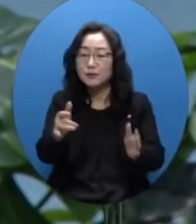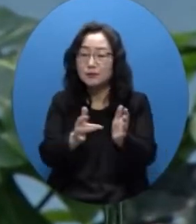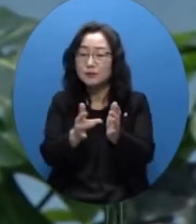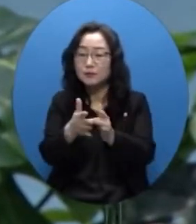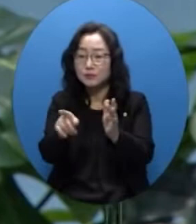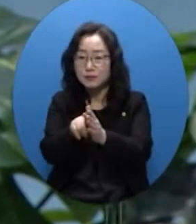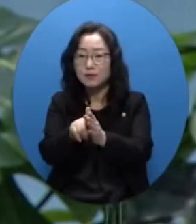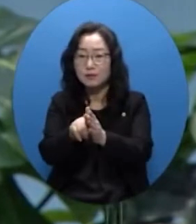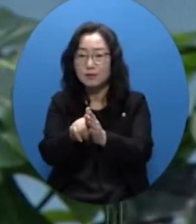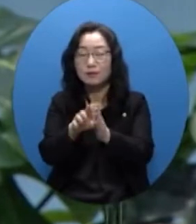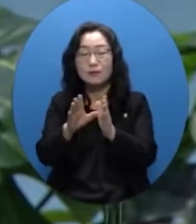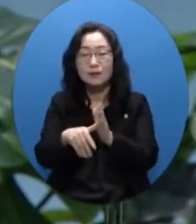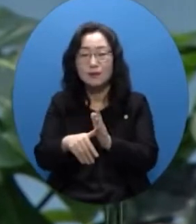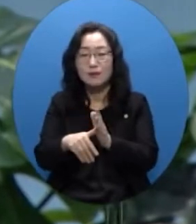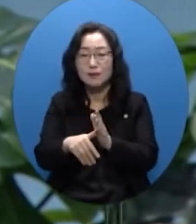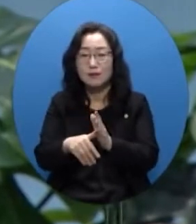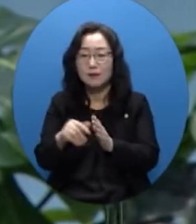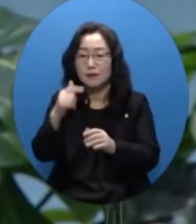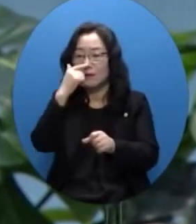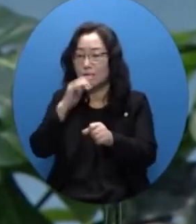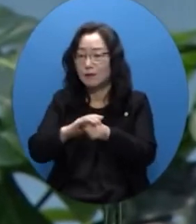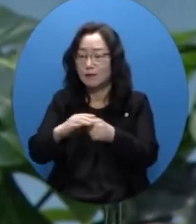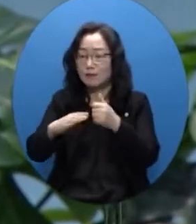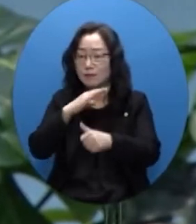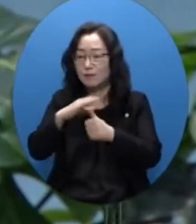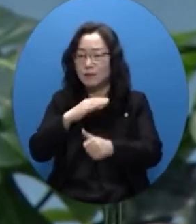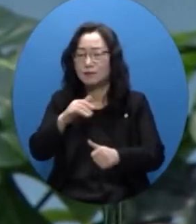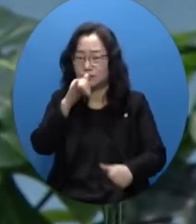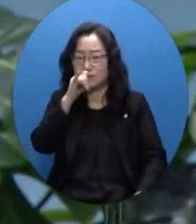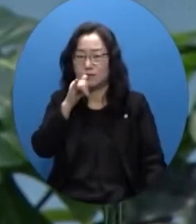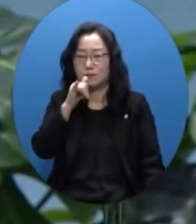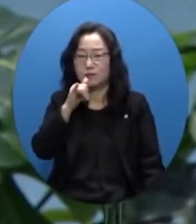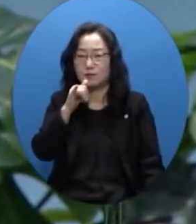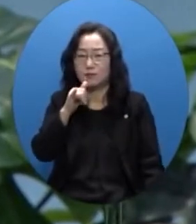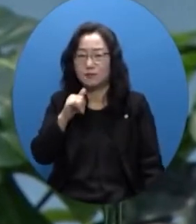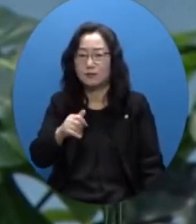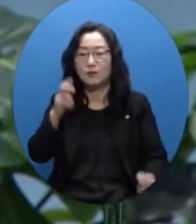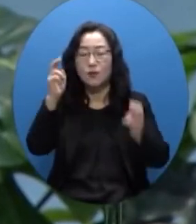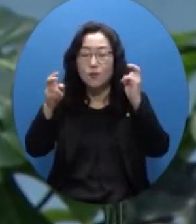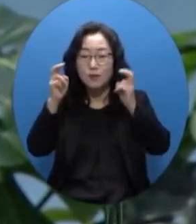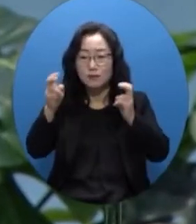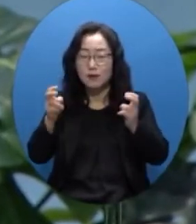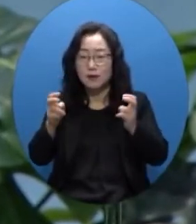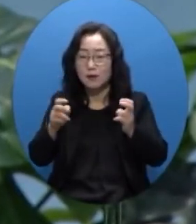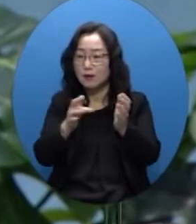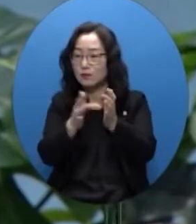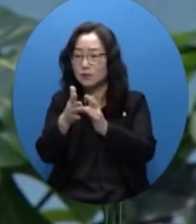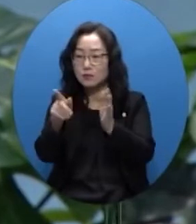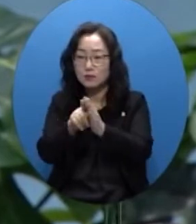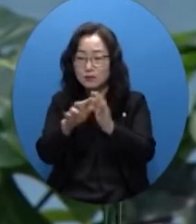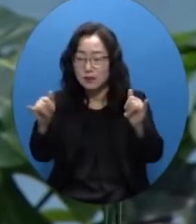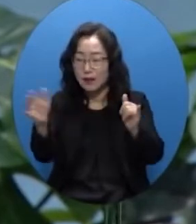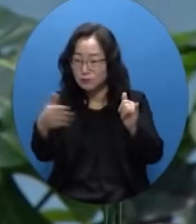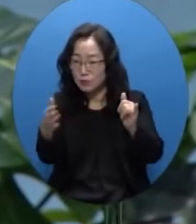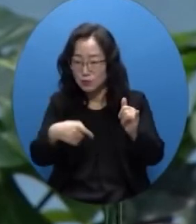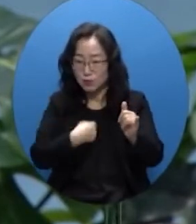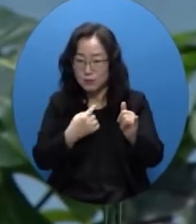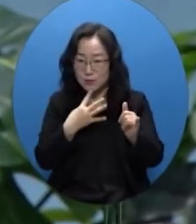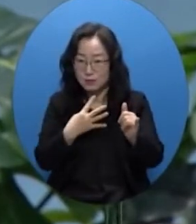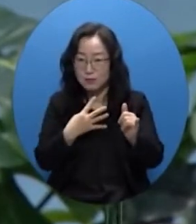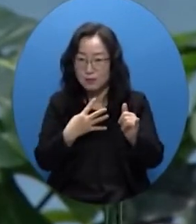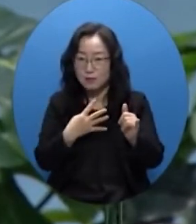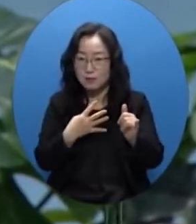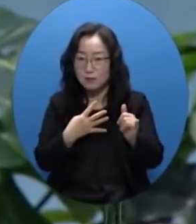하다보면 부당한 대우를 받을 수가 있습니다 그 회사의 예수님이 사람이 아무도 없고 나 혼자 60 있다보니까